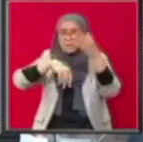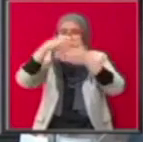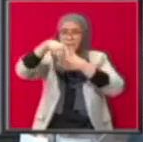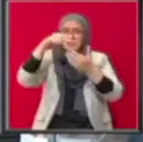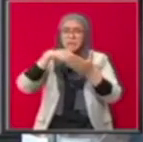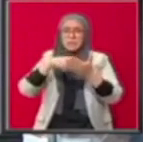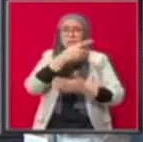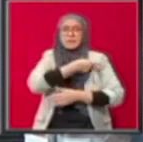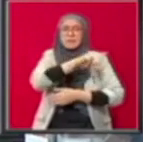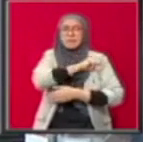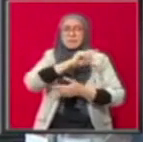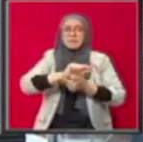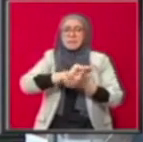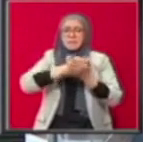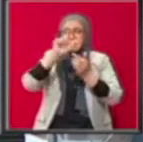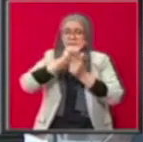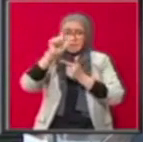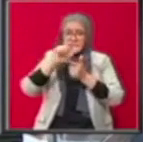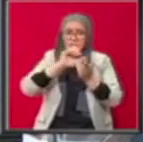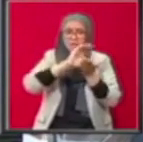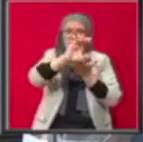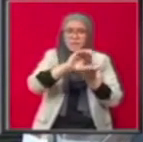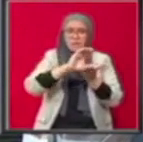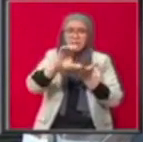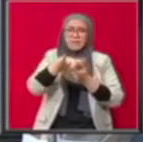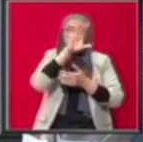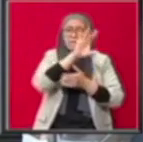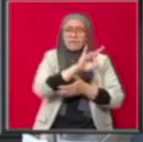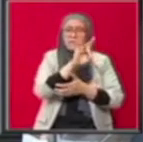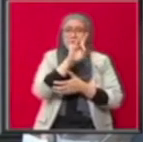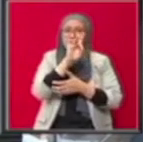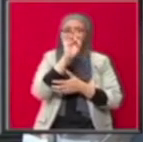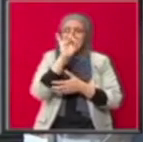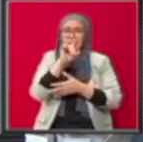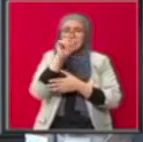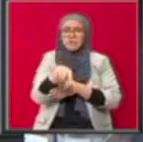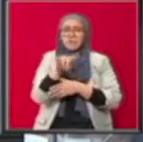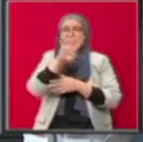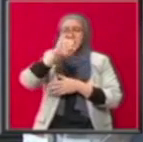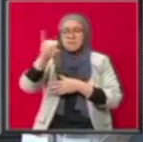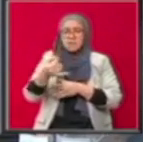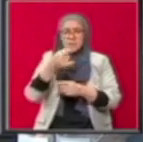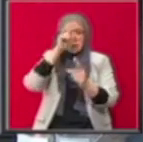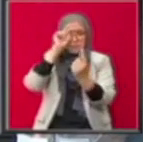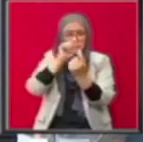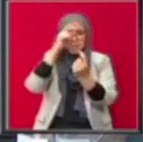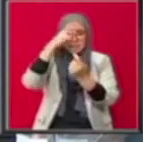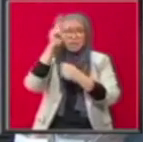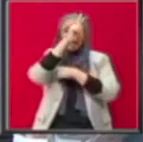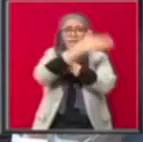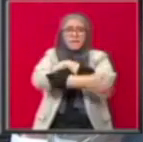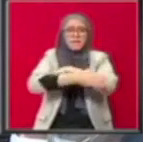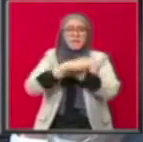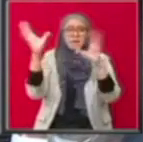bentukan sebanyak 884 juta 884 juta spesifik di khusus untuk kerajaan Negeri sawah